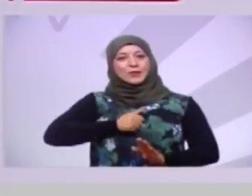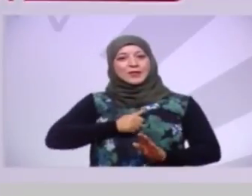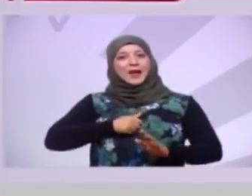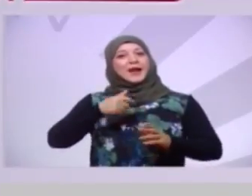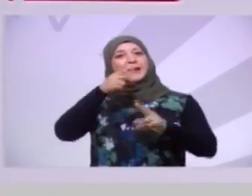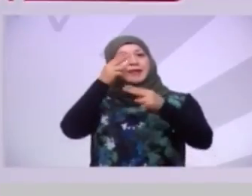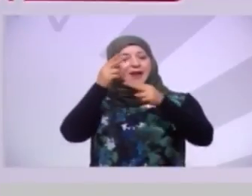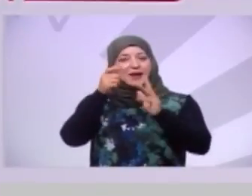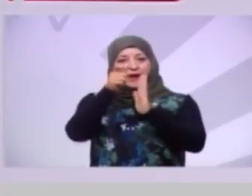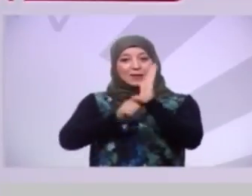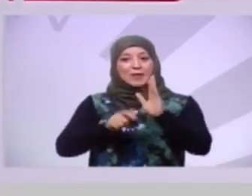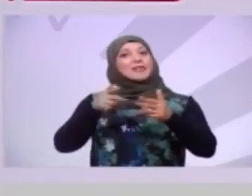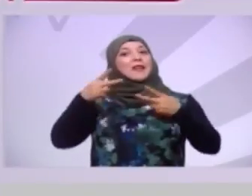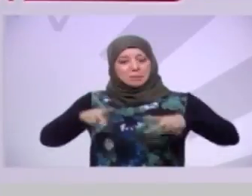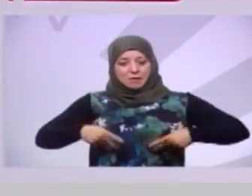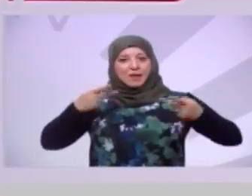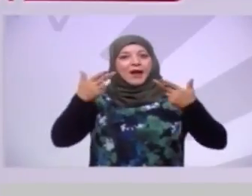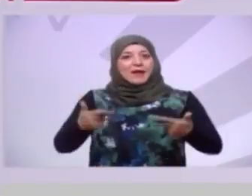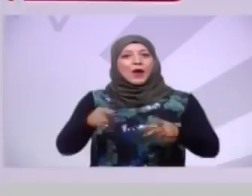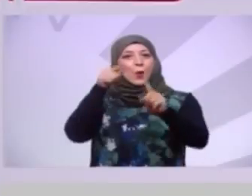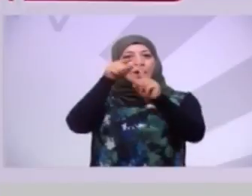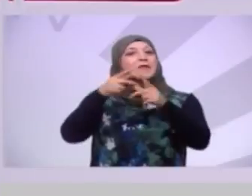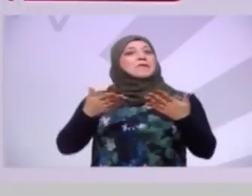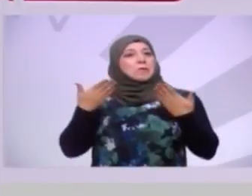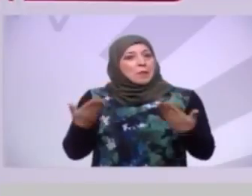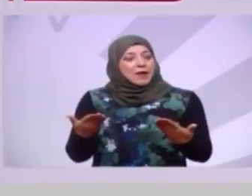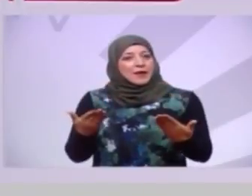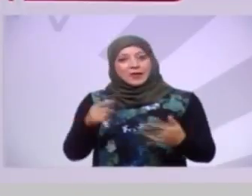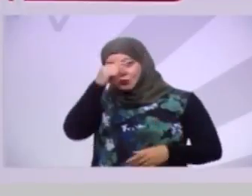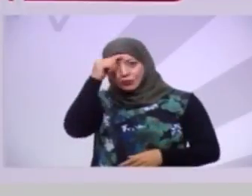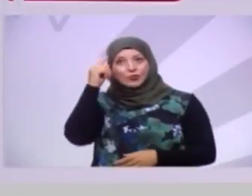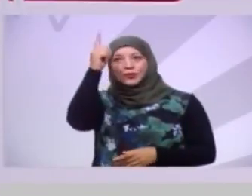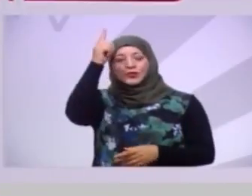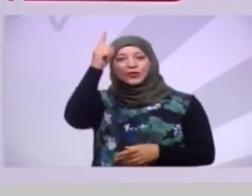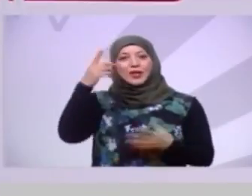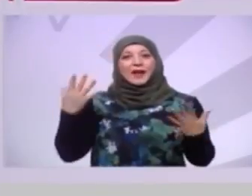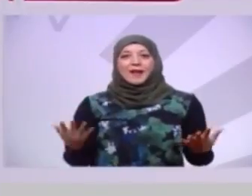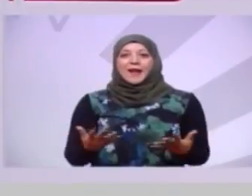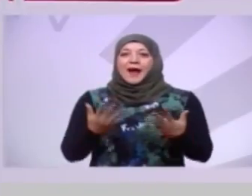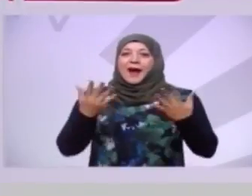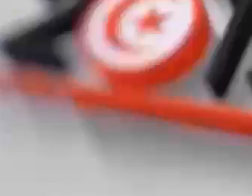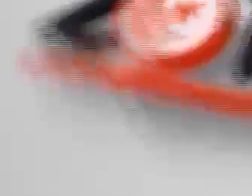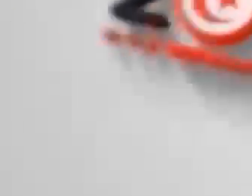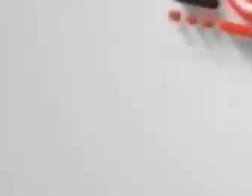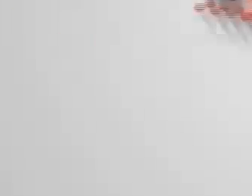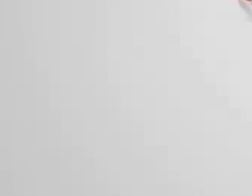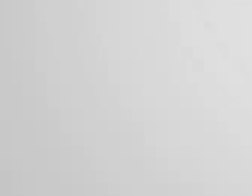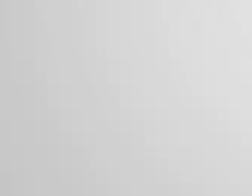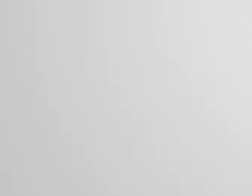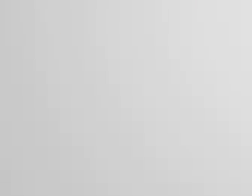قيمتنا واقعيه واهدافها واقعيه وان شاء الله حاولوا ان يحققوا